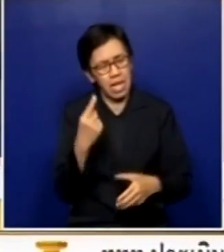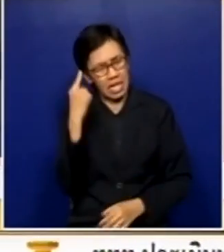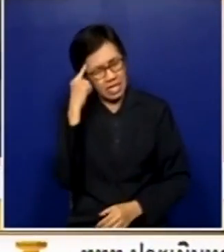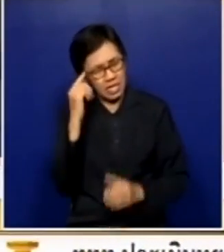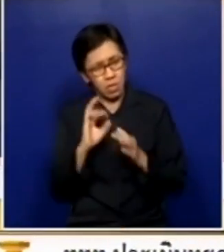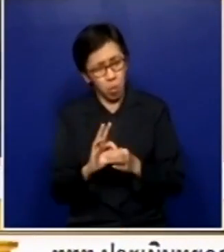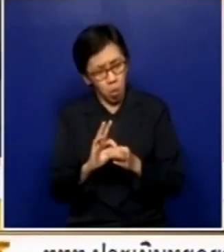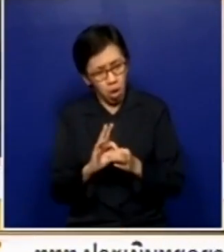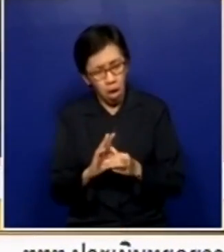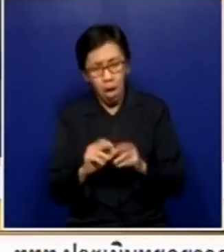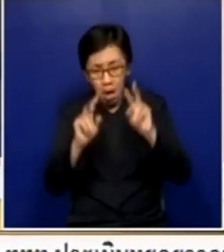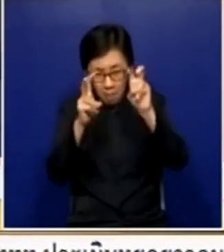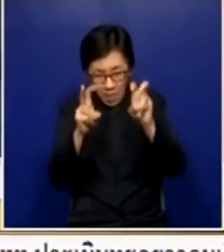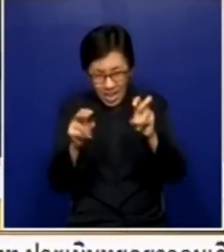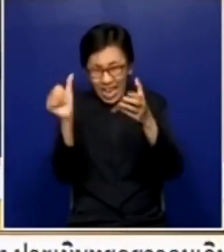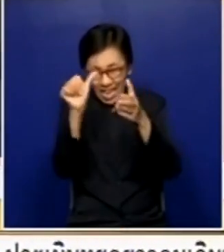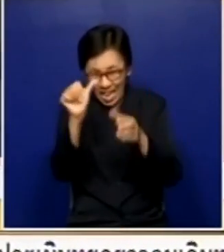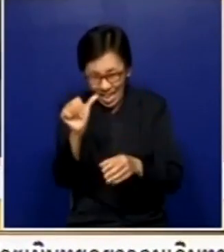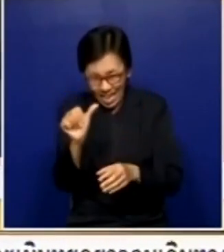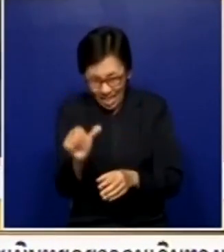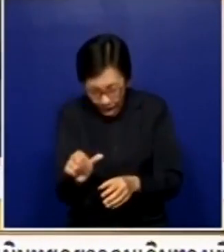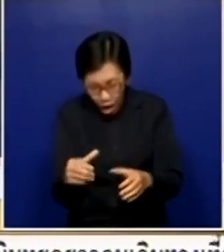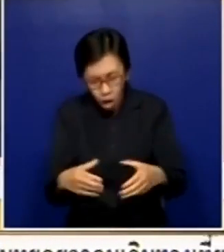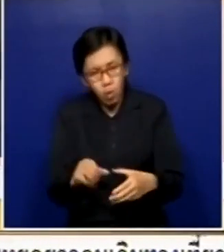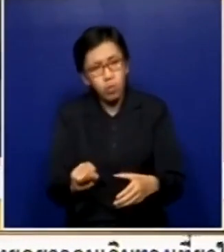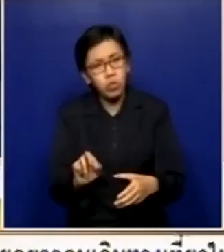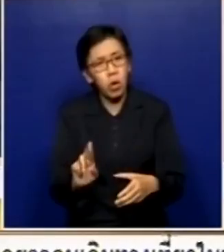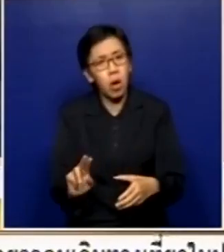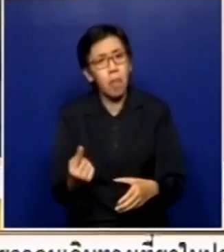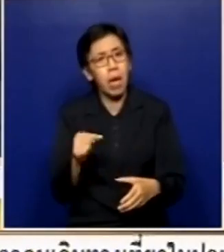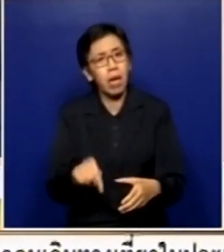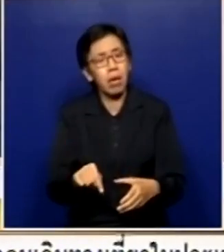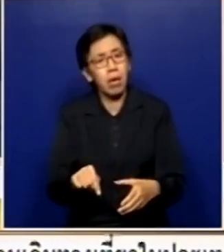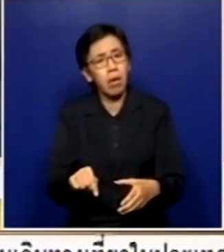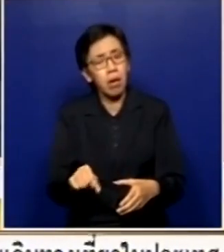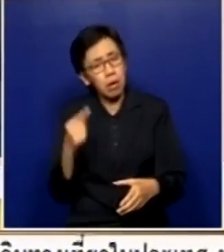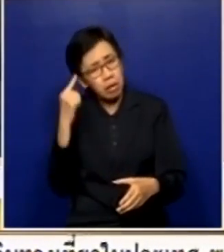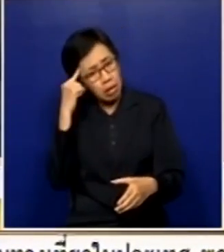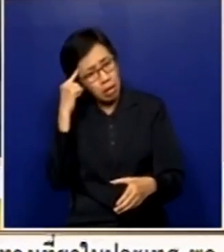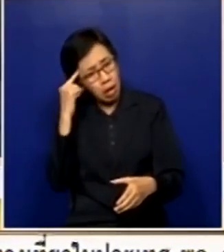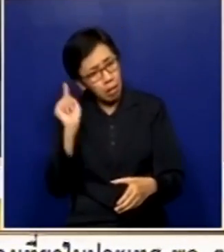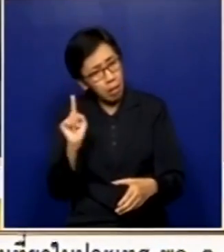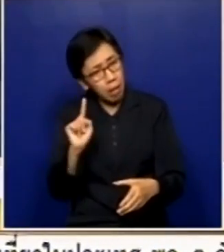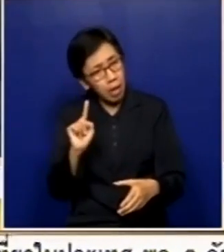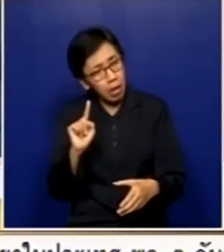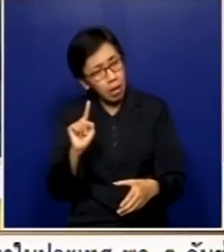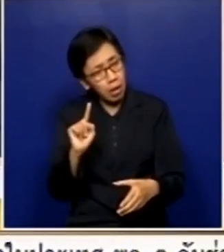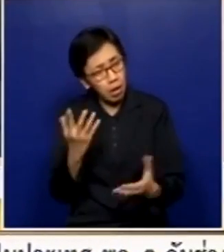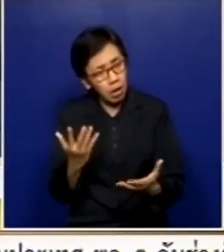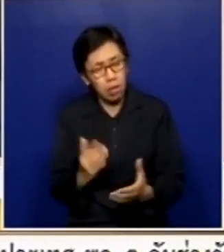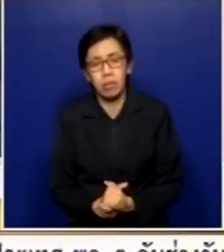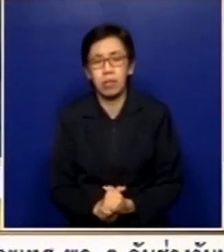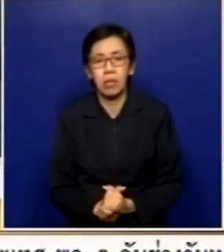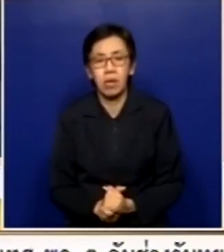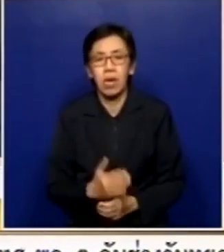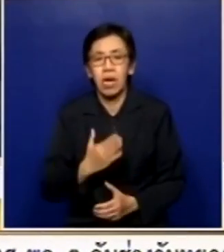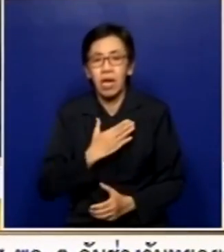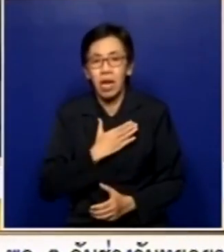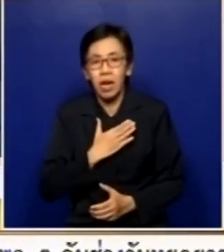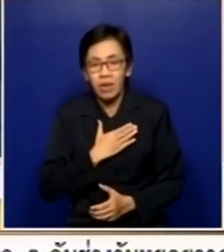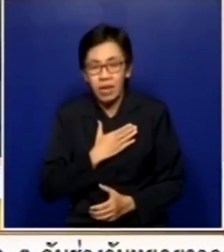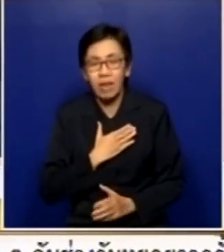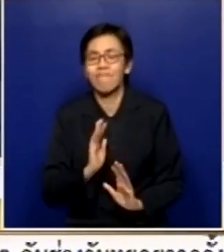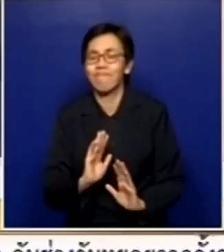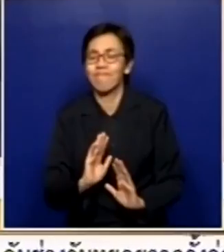กังวลว่าแล้วเราจะไปปิดกั้นสสรใหม่หรือไม่นะครับก็เรียนว่าโดยระบบที่เราออกแบบมานั้นไม่ได้ปิด